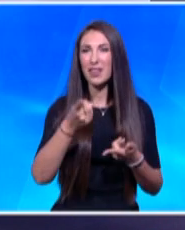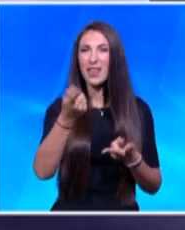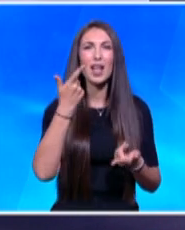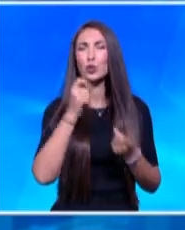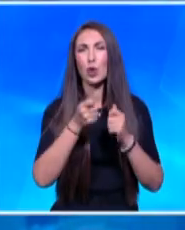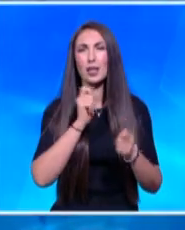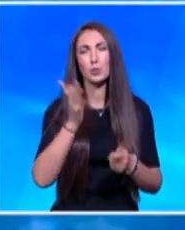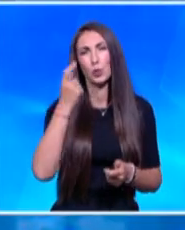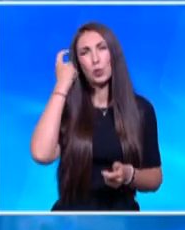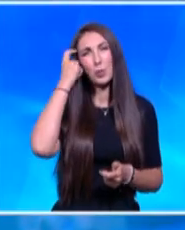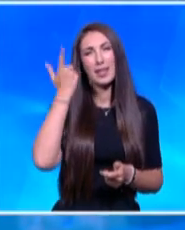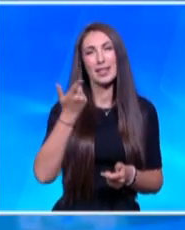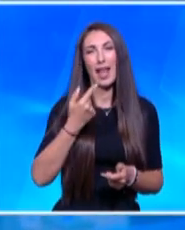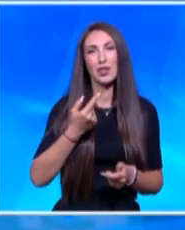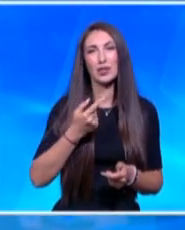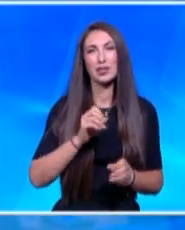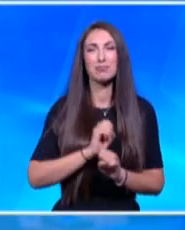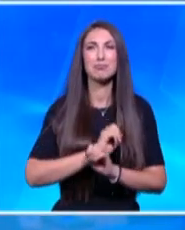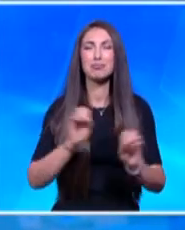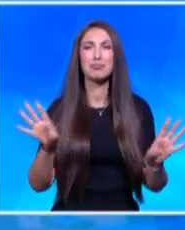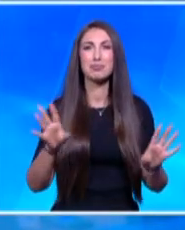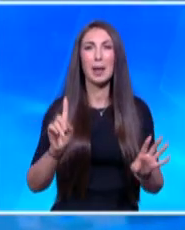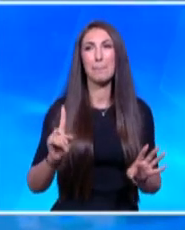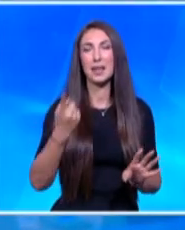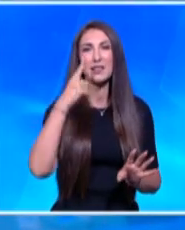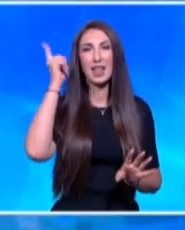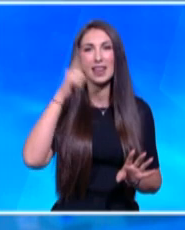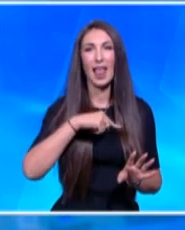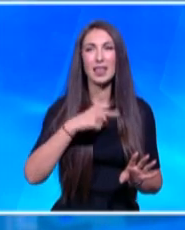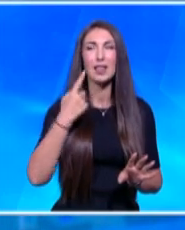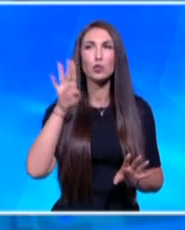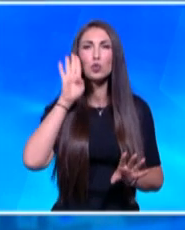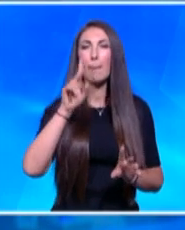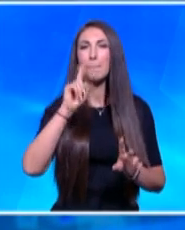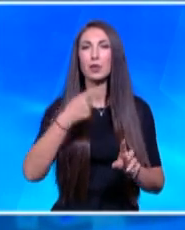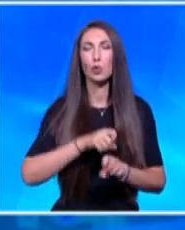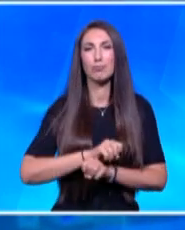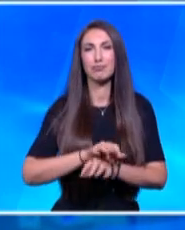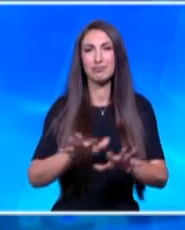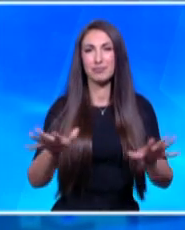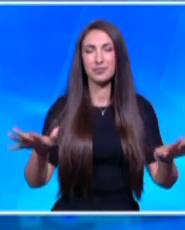знаете, чуваемостта е най-висока, както се казва на първия ден от новия сезон.